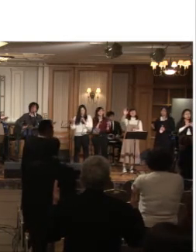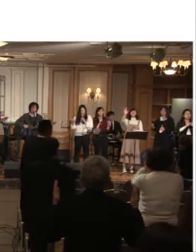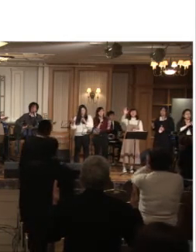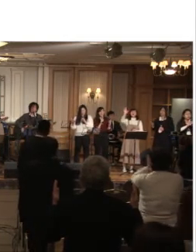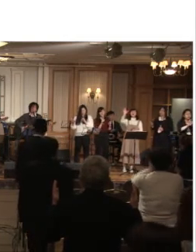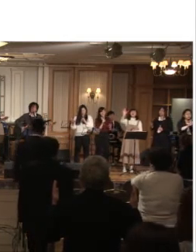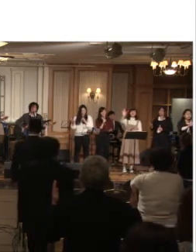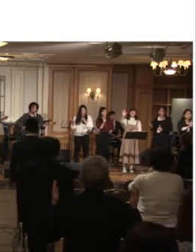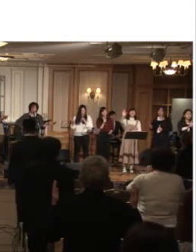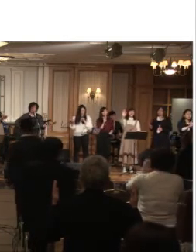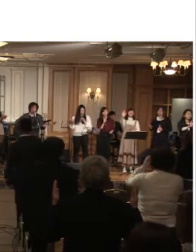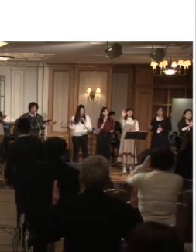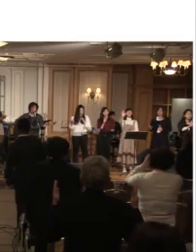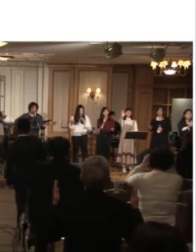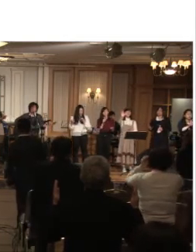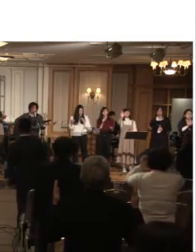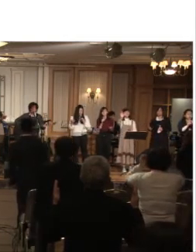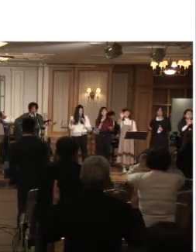続ける